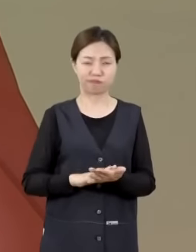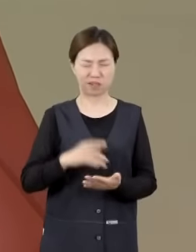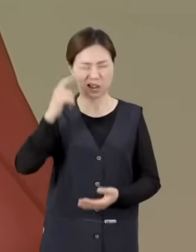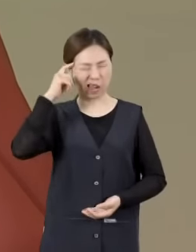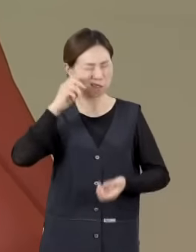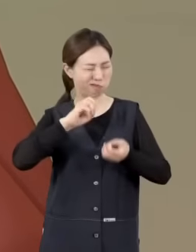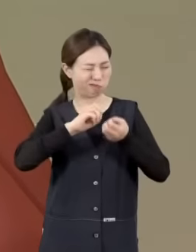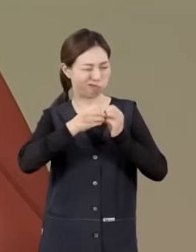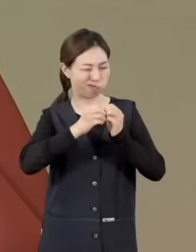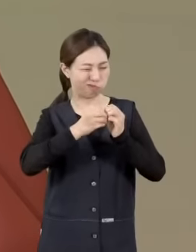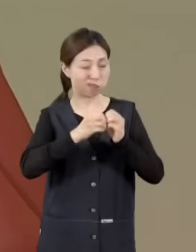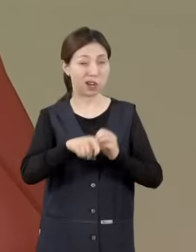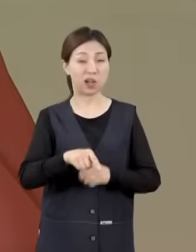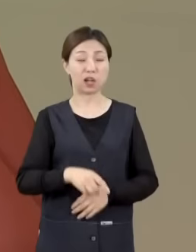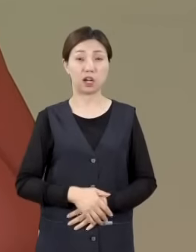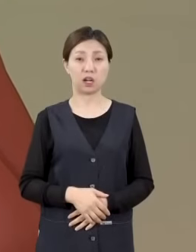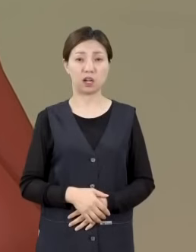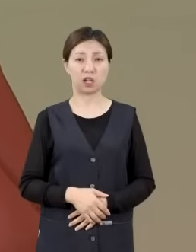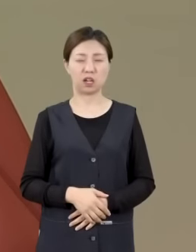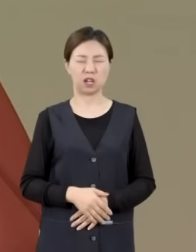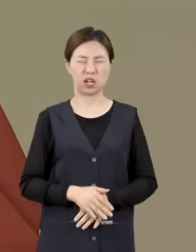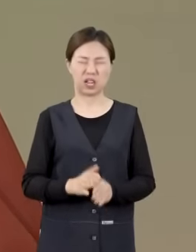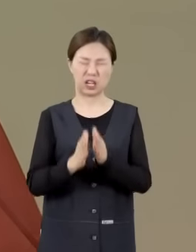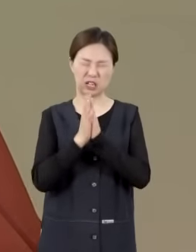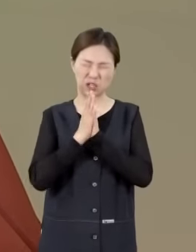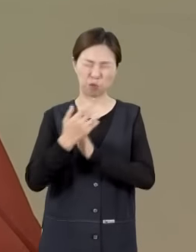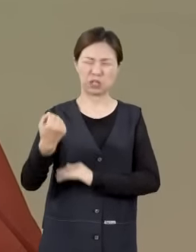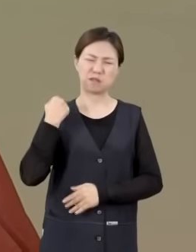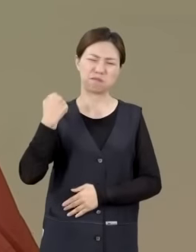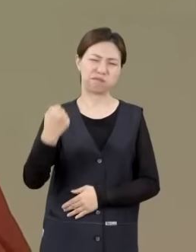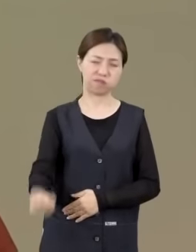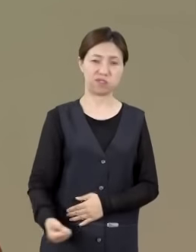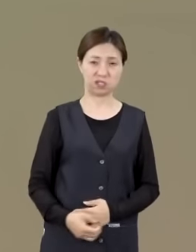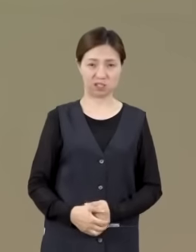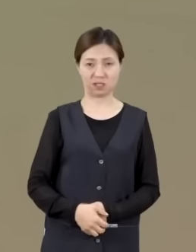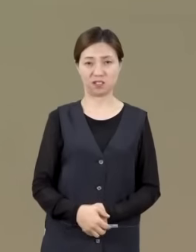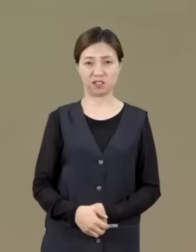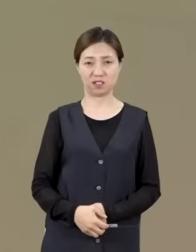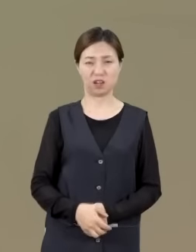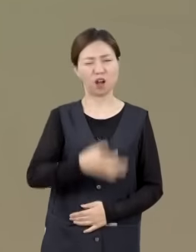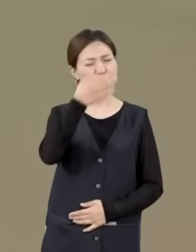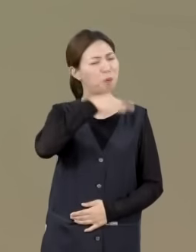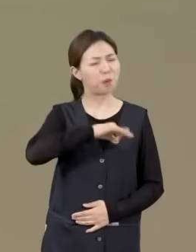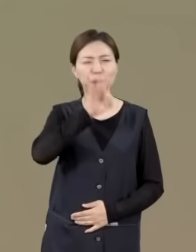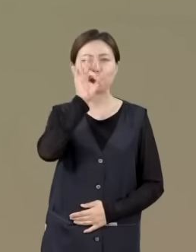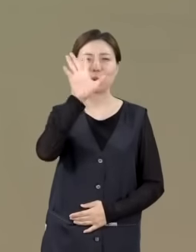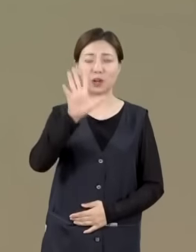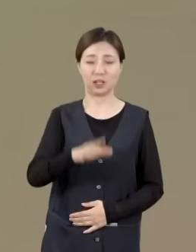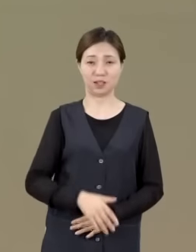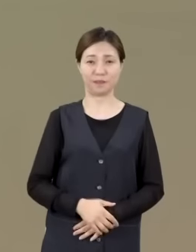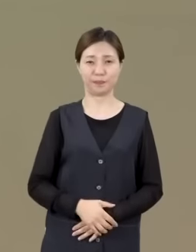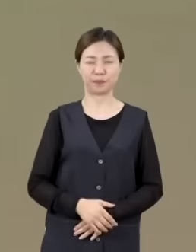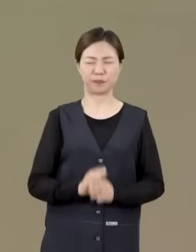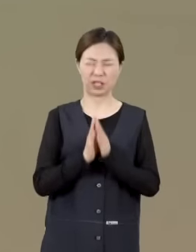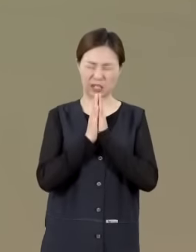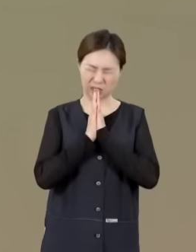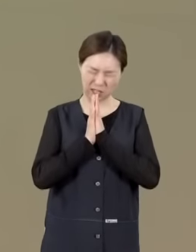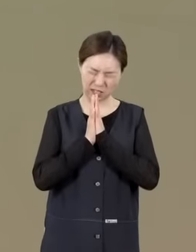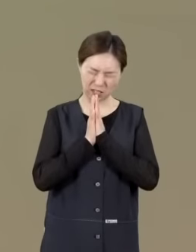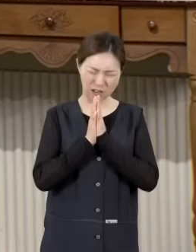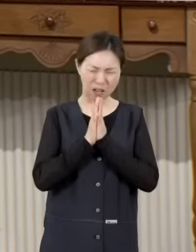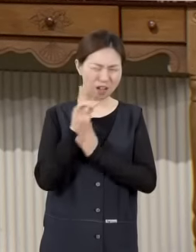갈팡질팡 그런 번뇌망상을 일으키는 그 마음자리에 오히려 기도발이 떨어지게